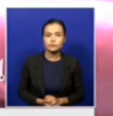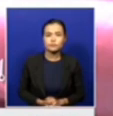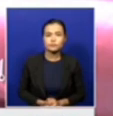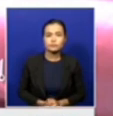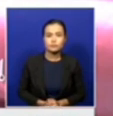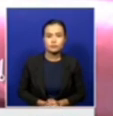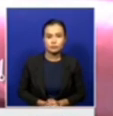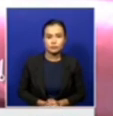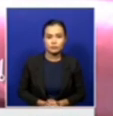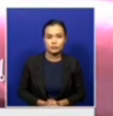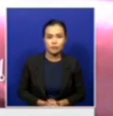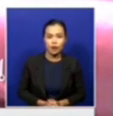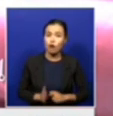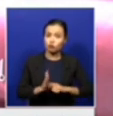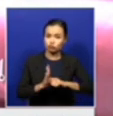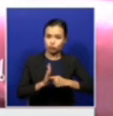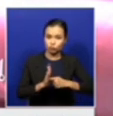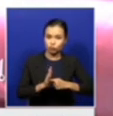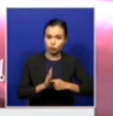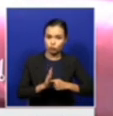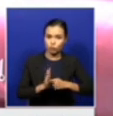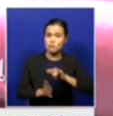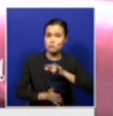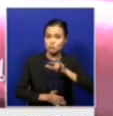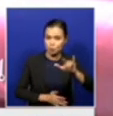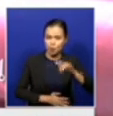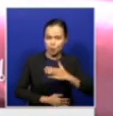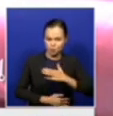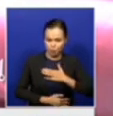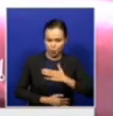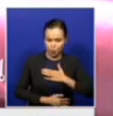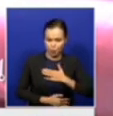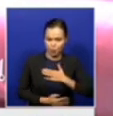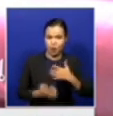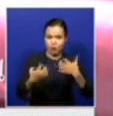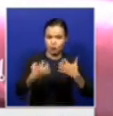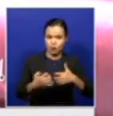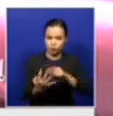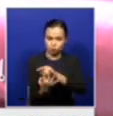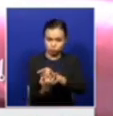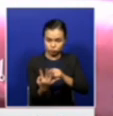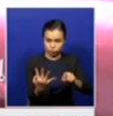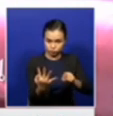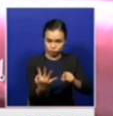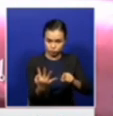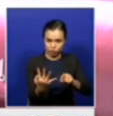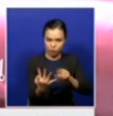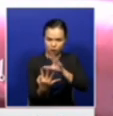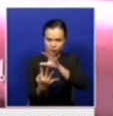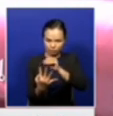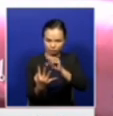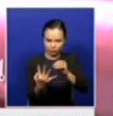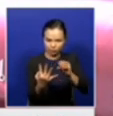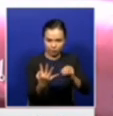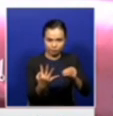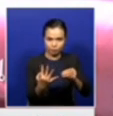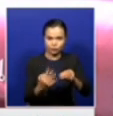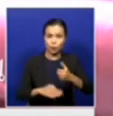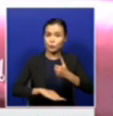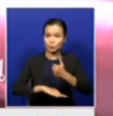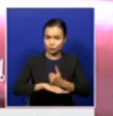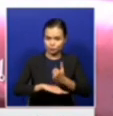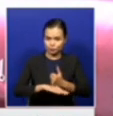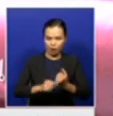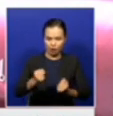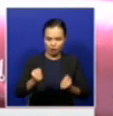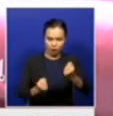ถ้าเครื่องยนต์4เครื่องดับสนิทคนที่ทำหน้าที่เป็นกัปตันถ้าเขามีร่มชูชีพนะครับเขาทำได้2เรื่อง